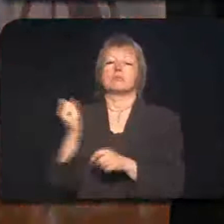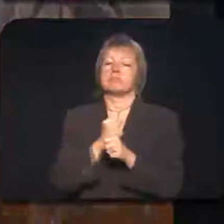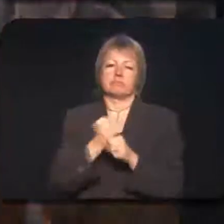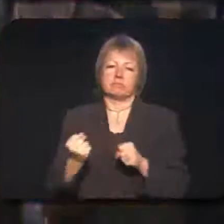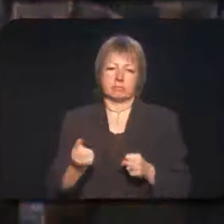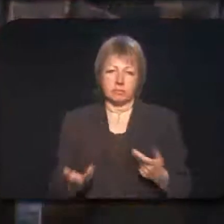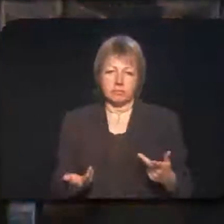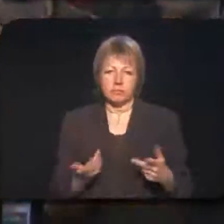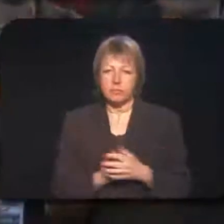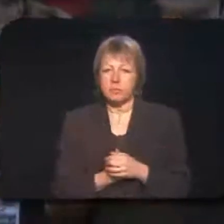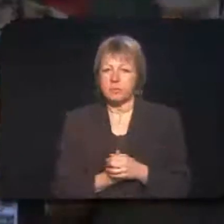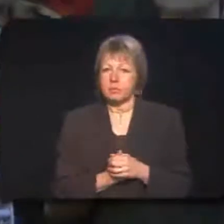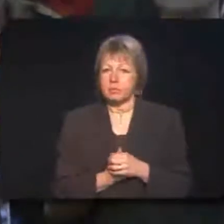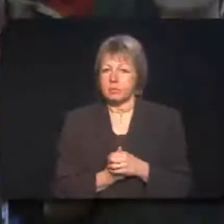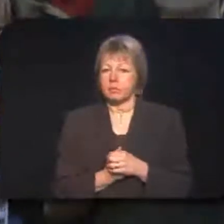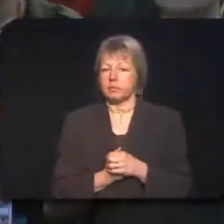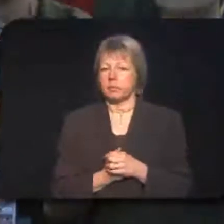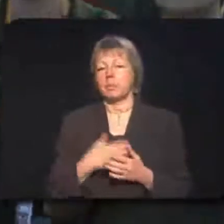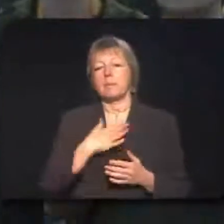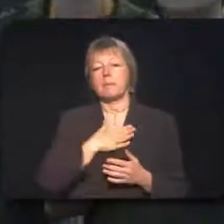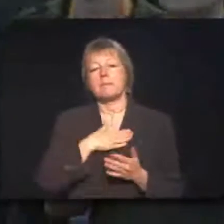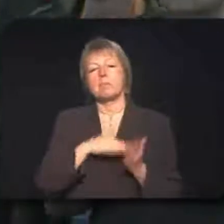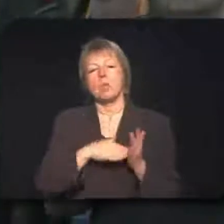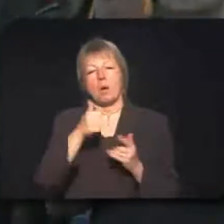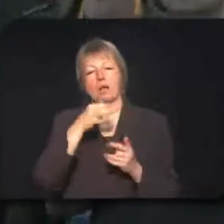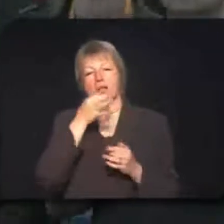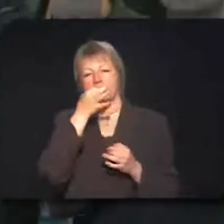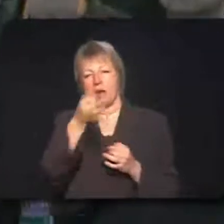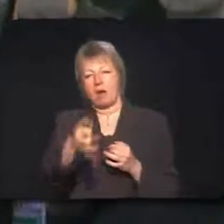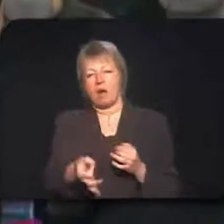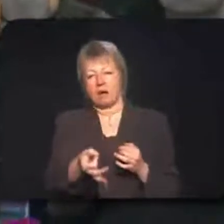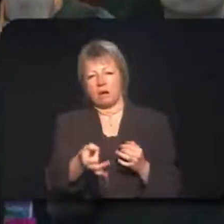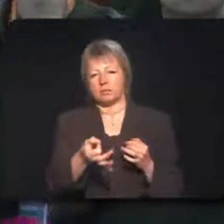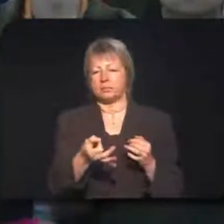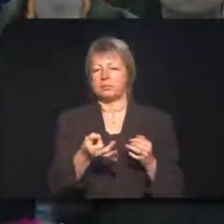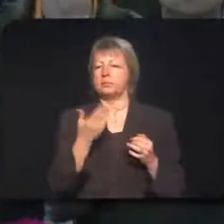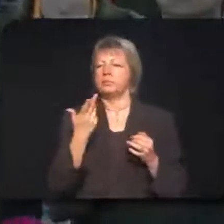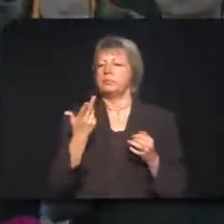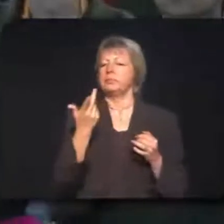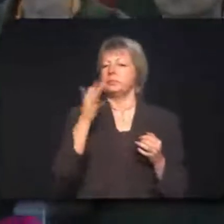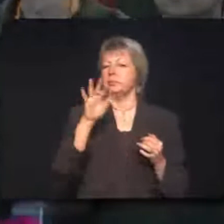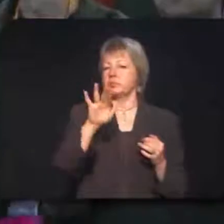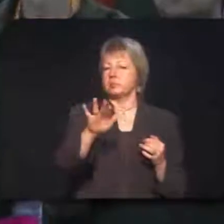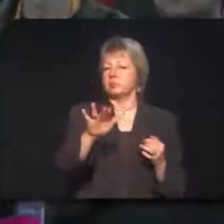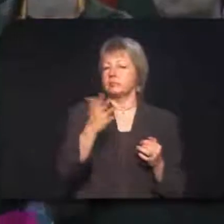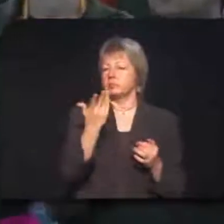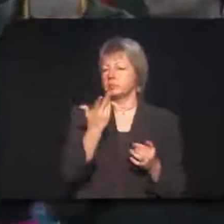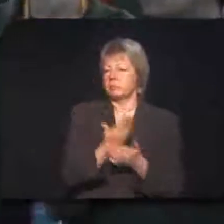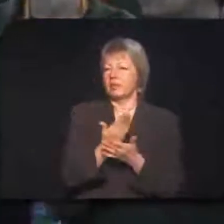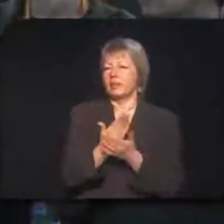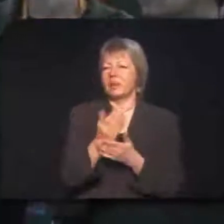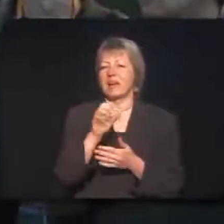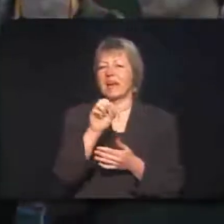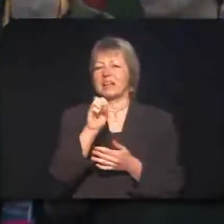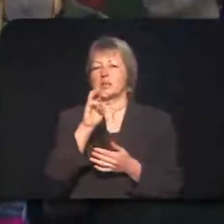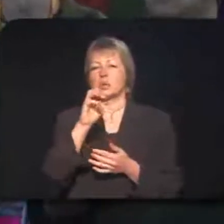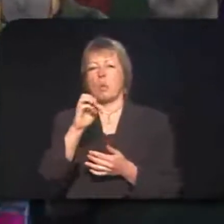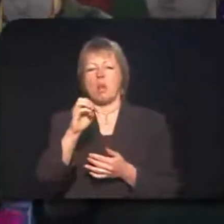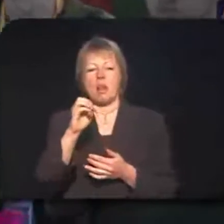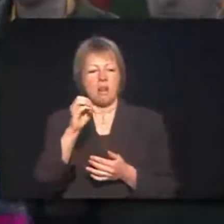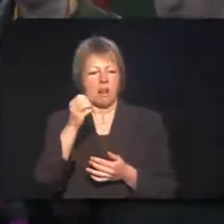so meine Informationen nach noch eine Frage noch mal eine Frage an den Wegen s041